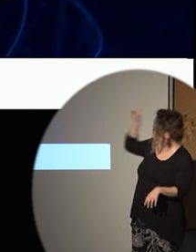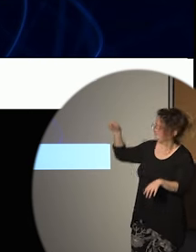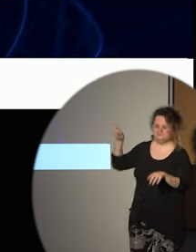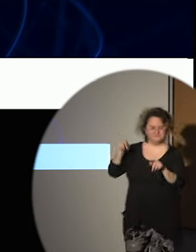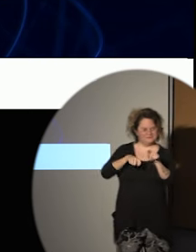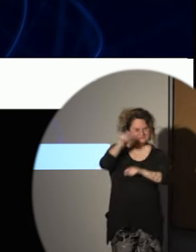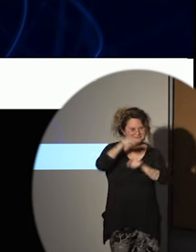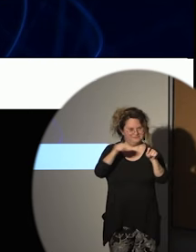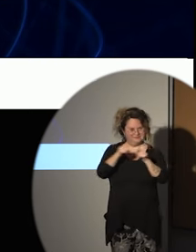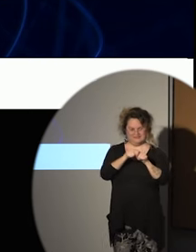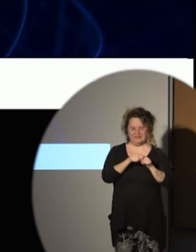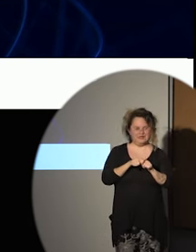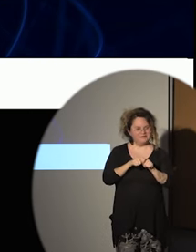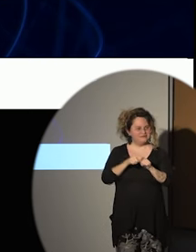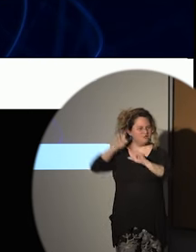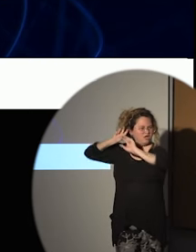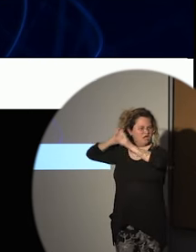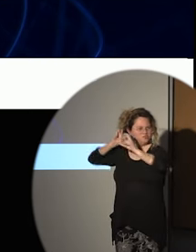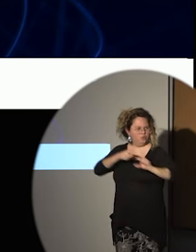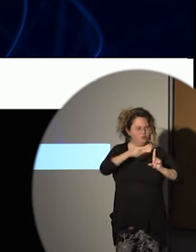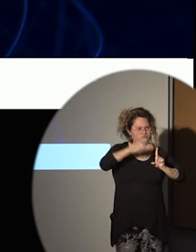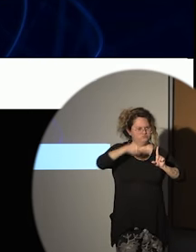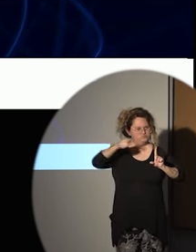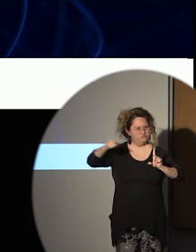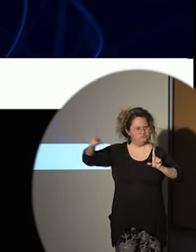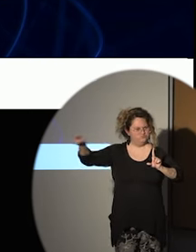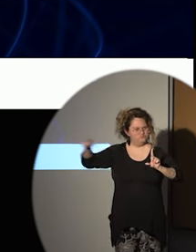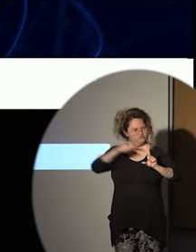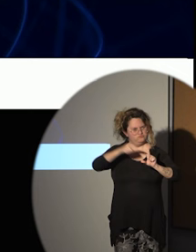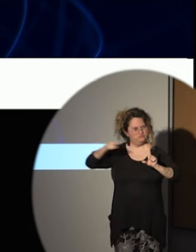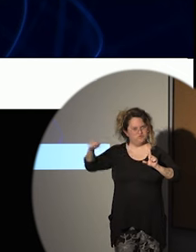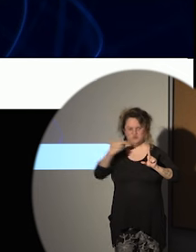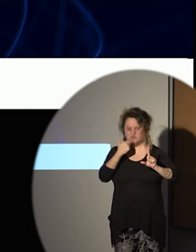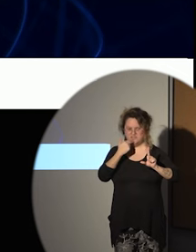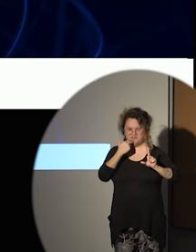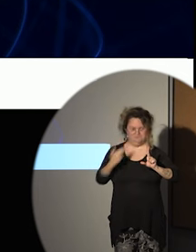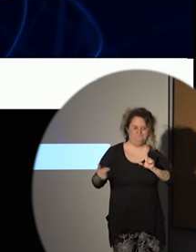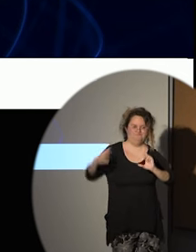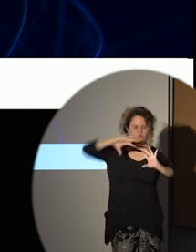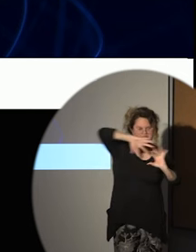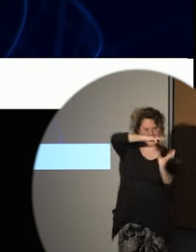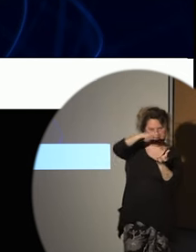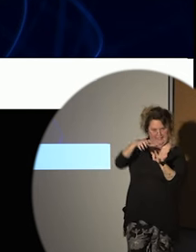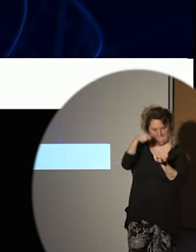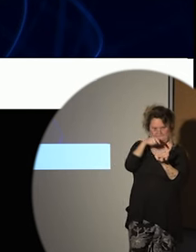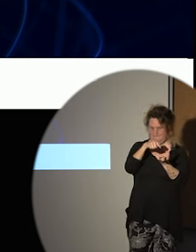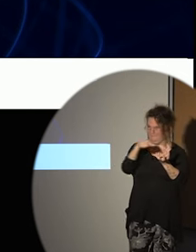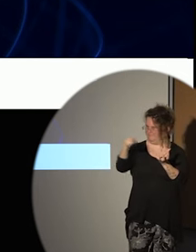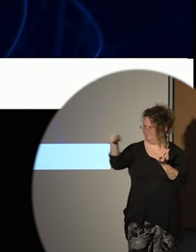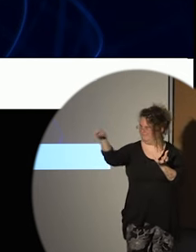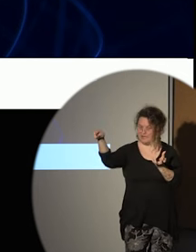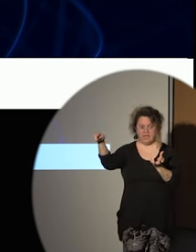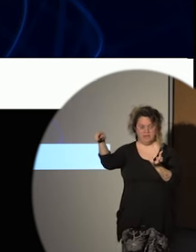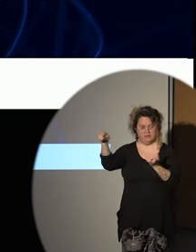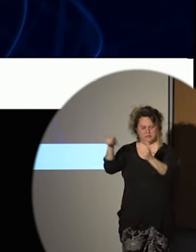distribués sur toute la surface terrestre, on a fait l'image de l'ombre du trou noir. Ce que vous voyez ici, c'est l'image